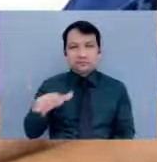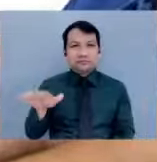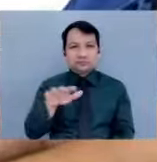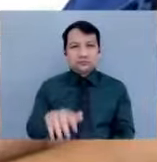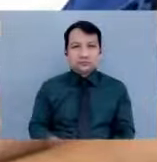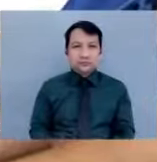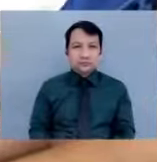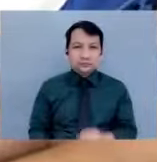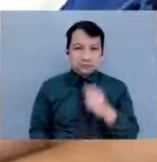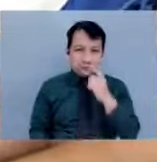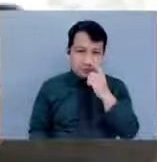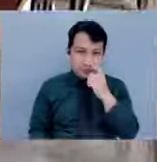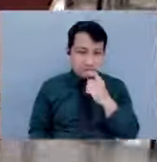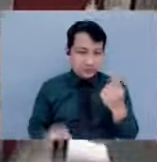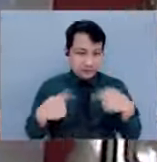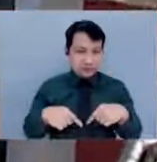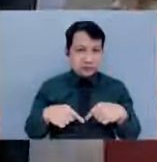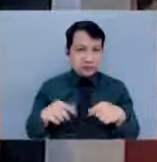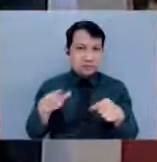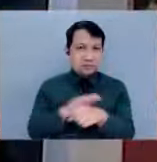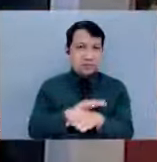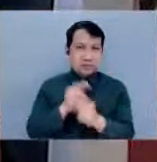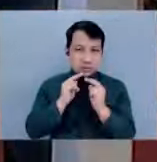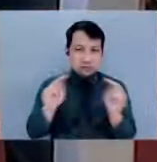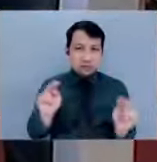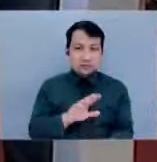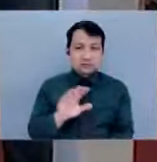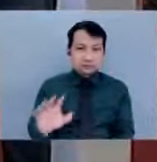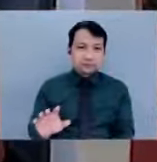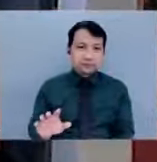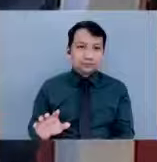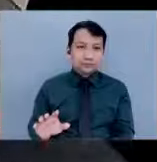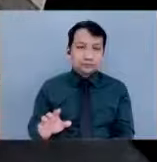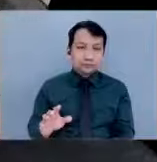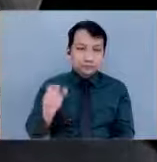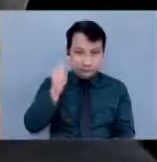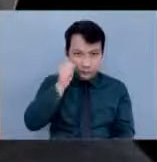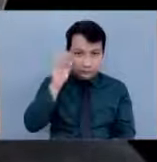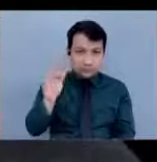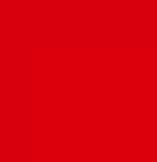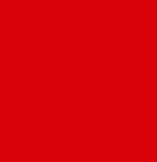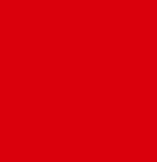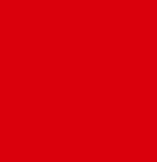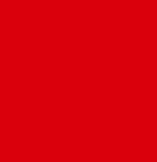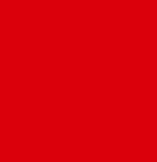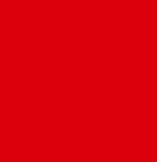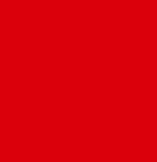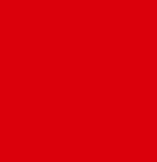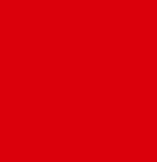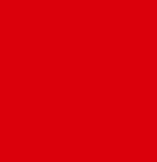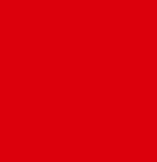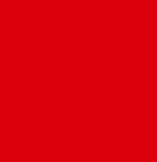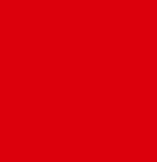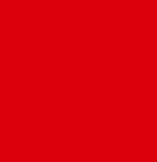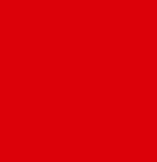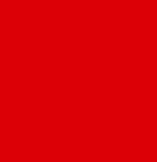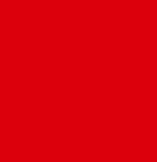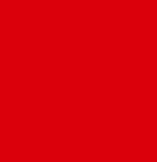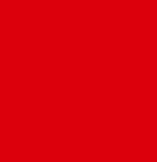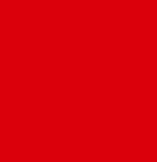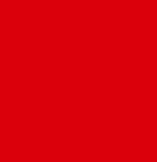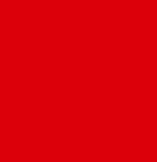rin magkaroon ng congestion. Nagbabalita mula sa frontline, Shaila Francisco, News 5. Mga kapatid, me and